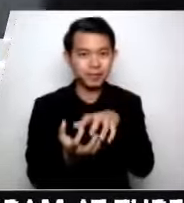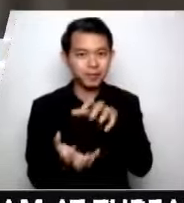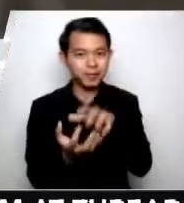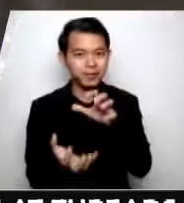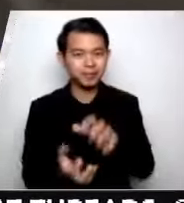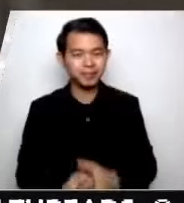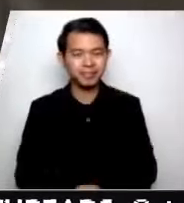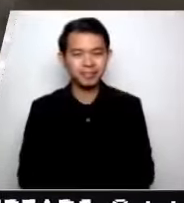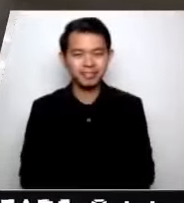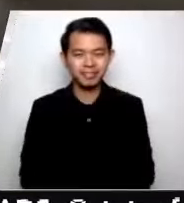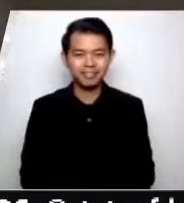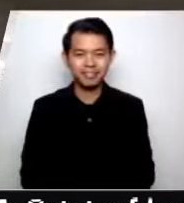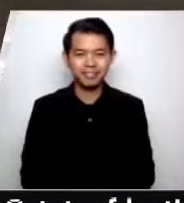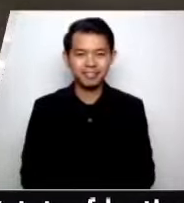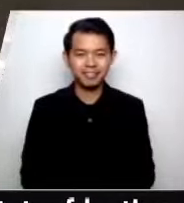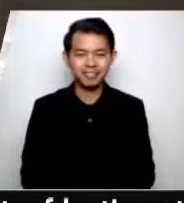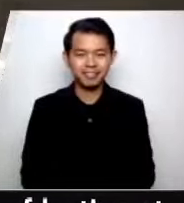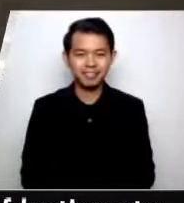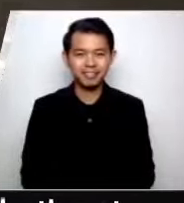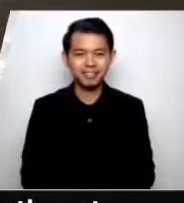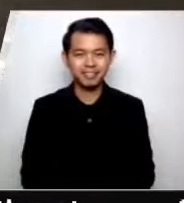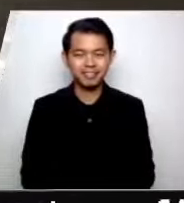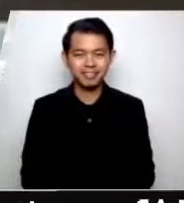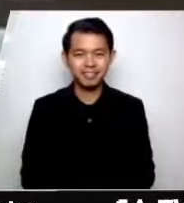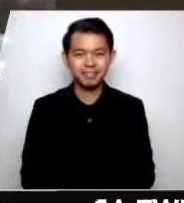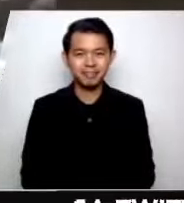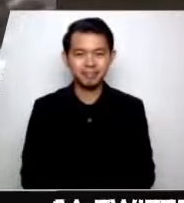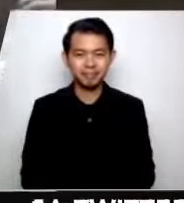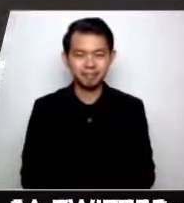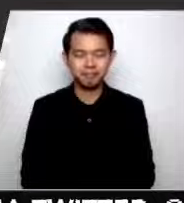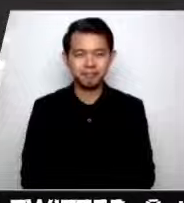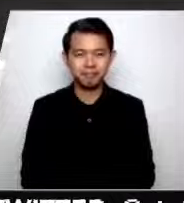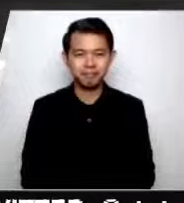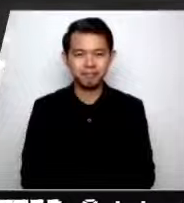Ian Cruz nagbabalita para sa GMA Integrated News.